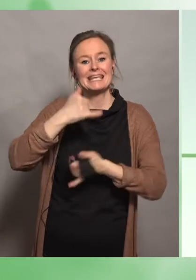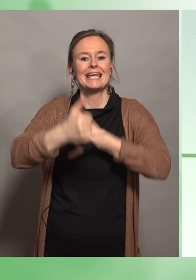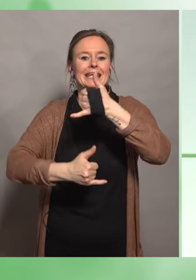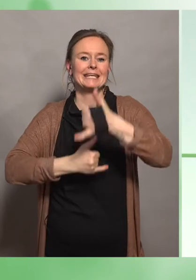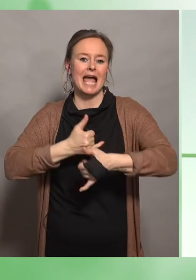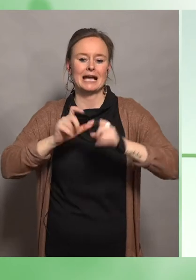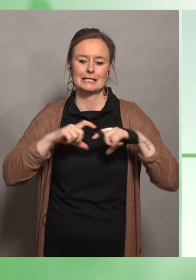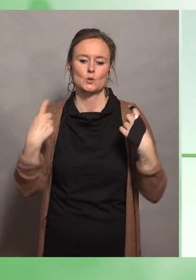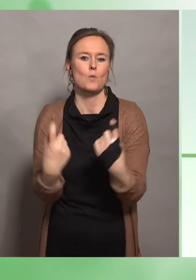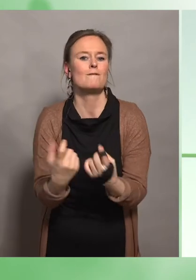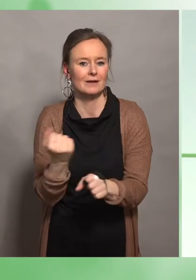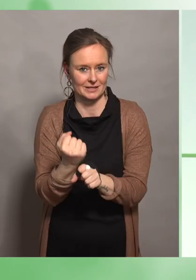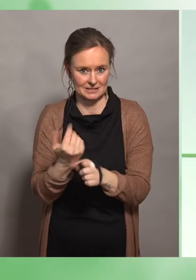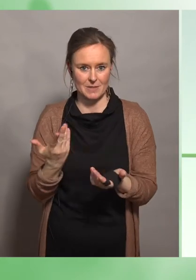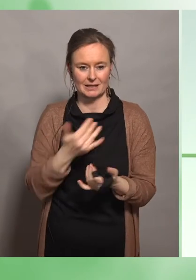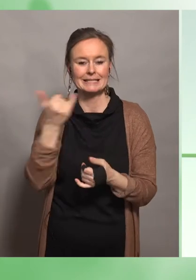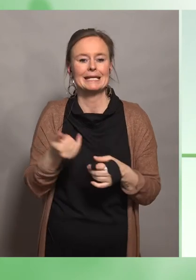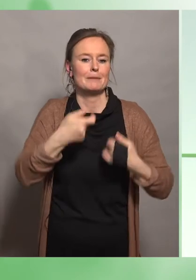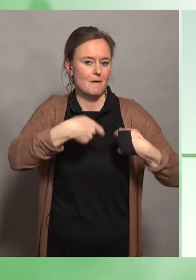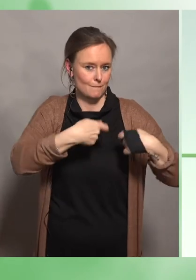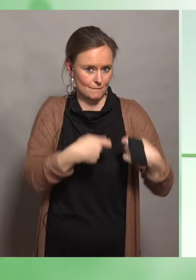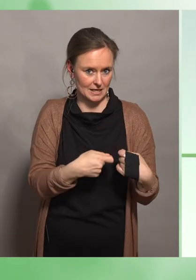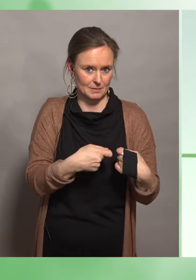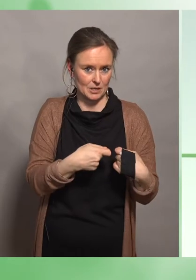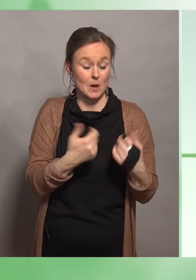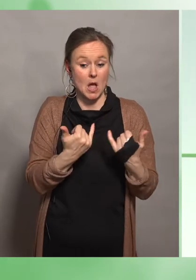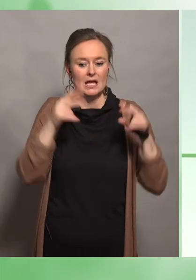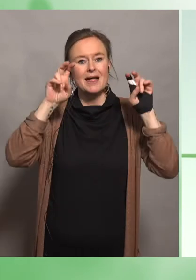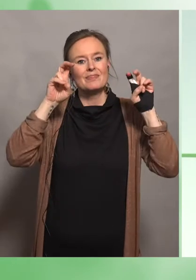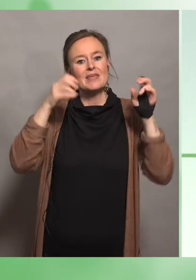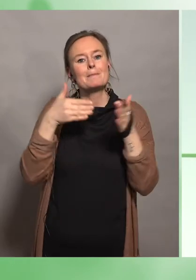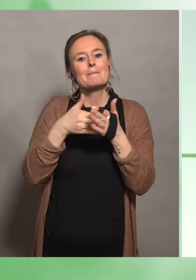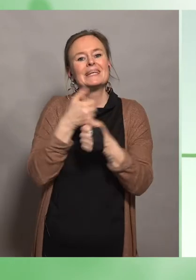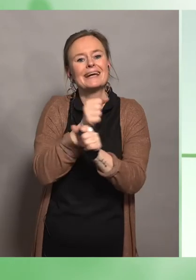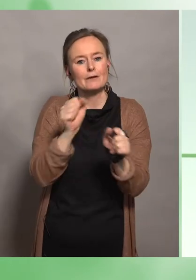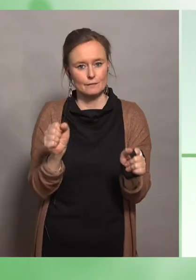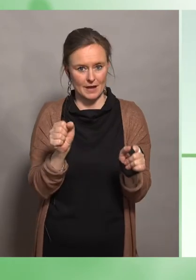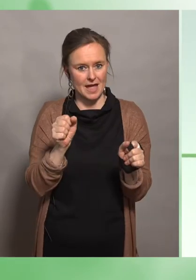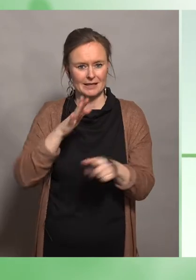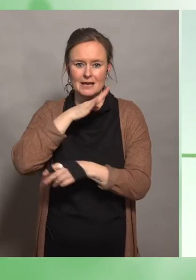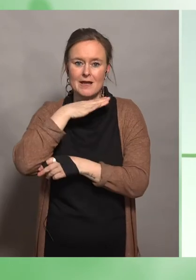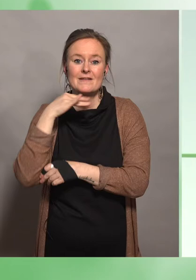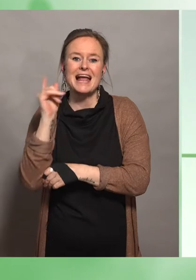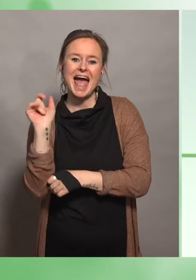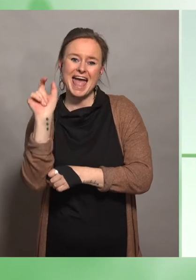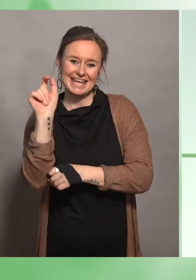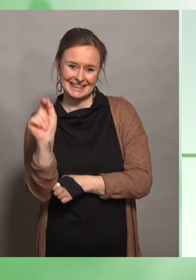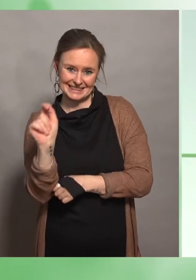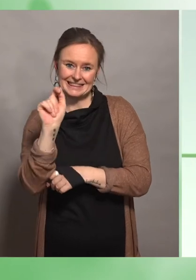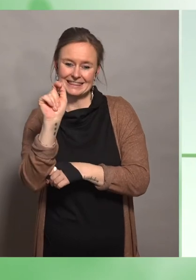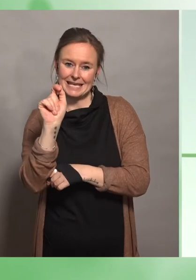es, findet immer im Februar statt, das Thema Barrierefreiheit, und da hat es sehr, sehr viele IT-Solutions gegeben,